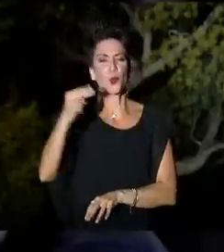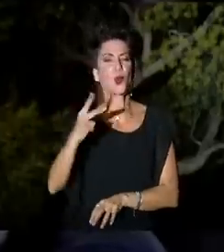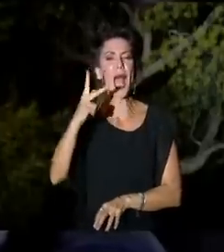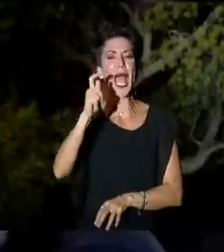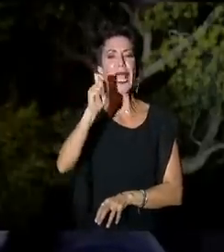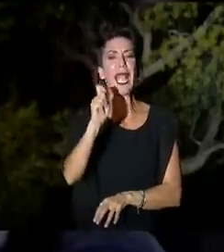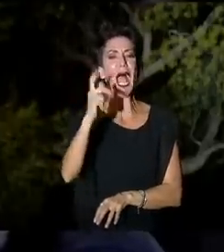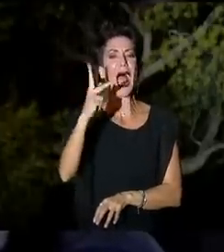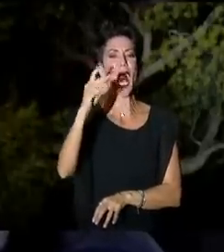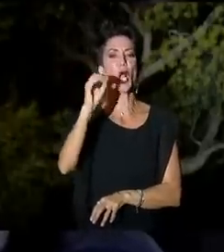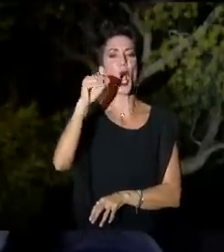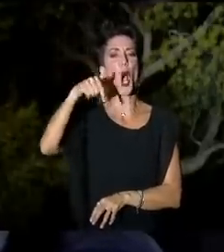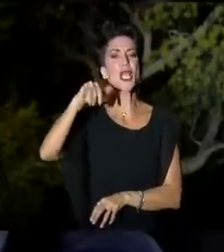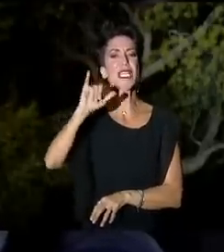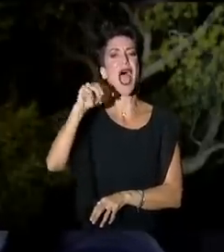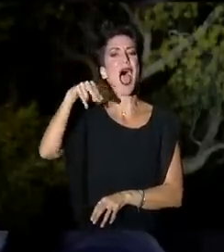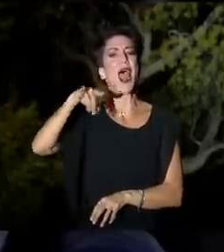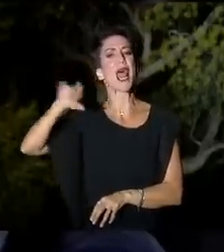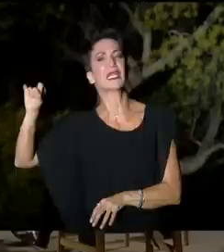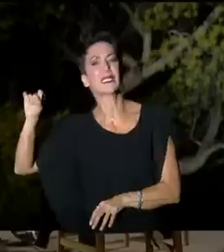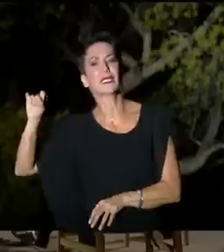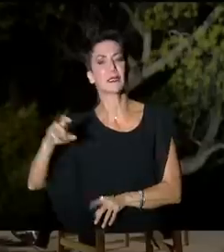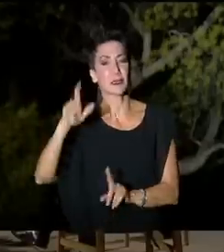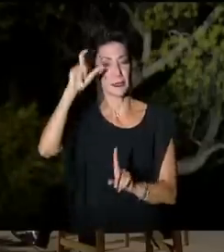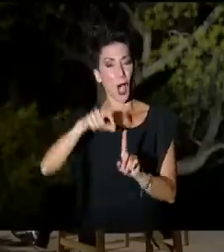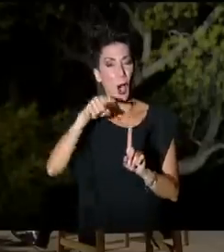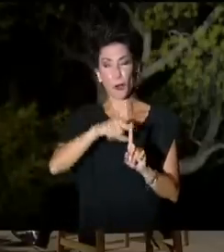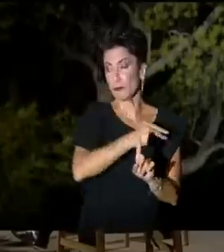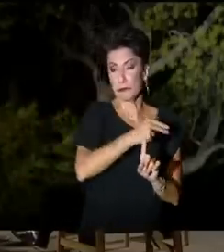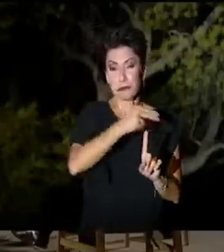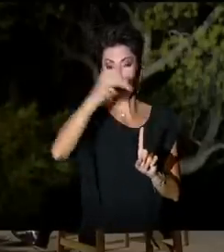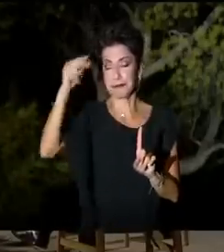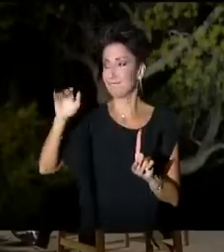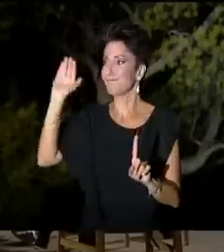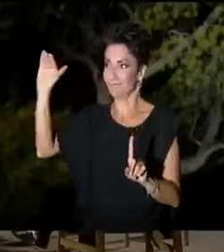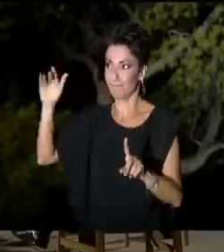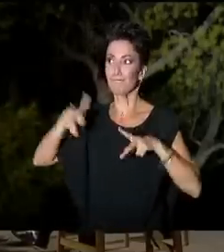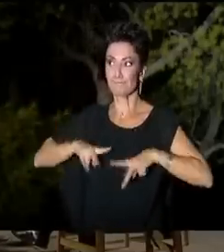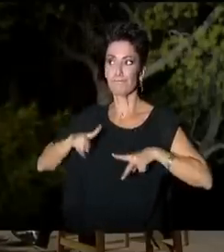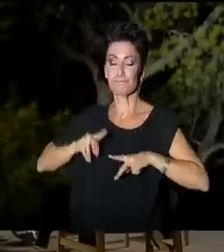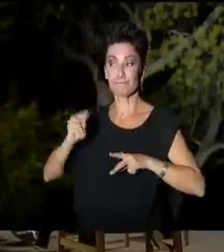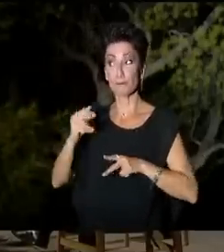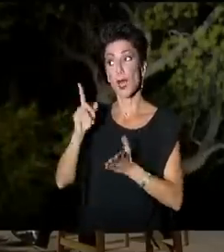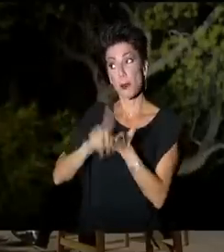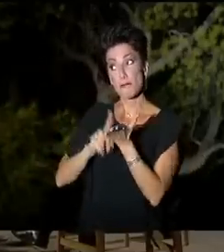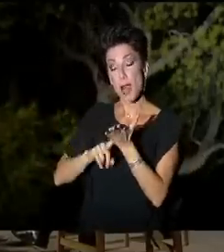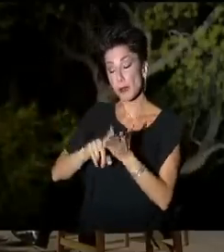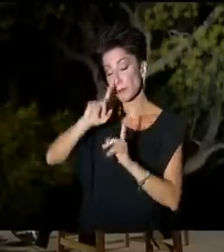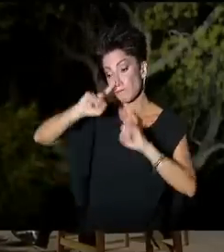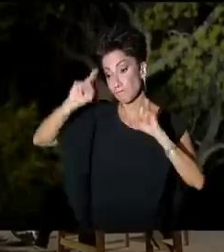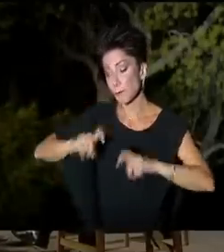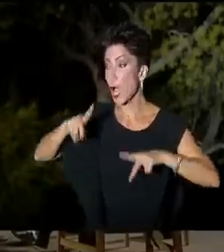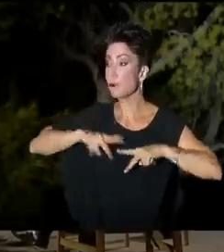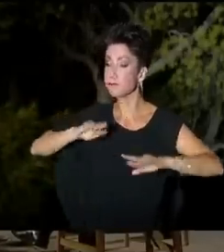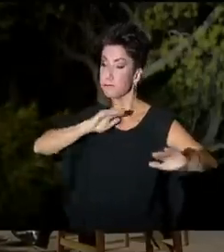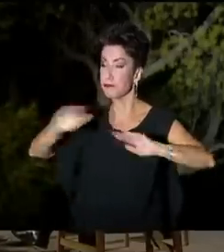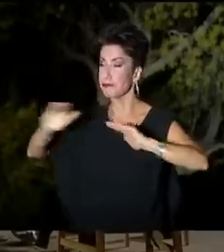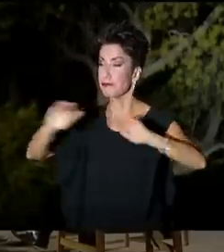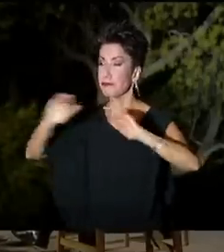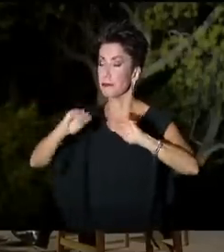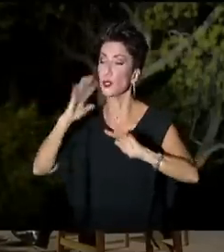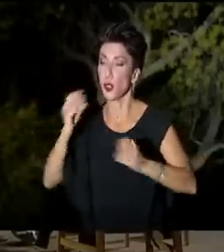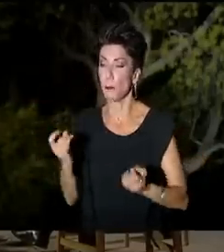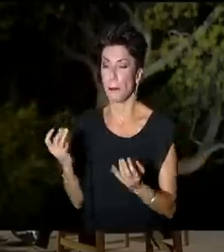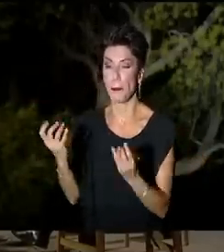Πολιτισμού την ανάγκη αντικατάσταση του φωτισμού της Ακρόπολης, που ήταν το χρέος της πολιτείας. Θεωρώ τον εαυτό μου εξαιρετικά